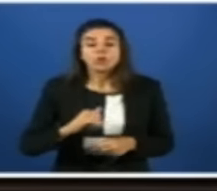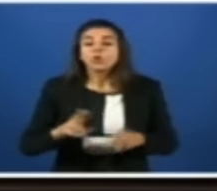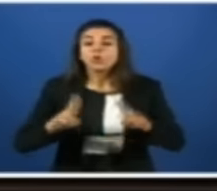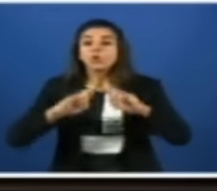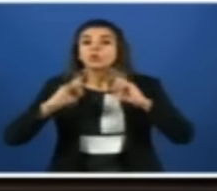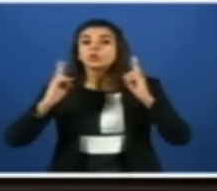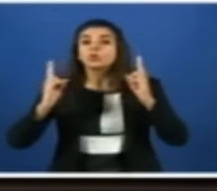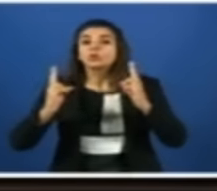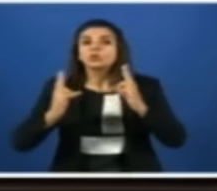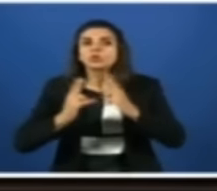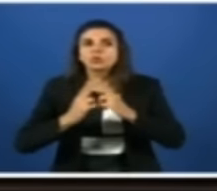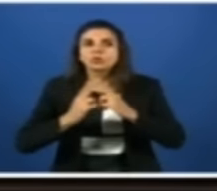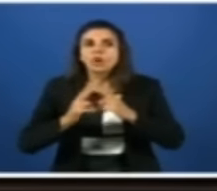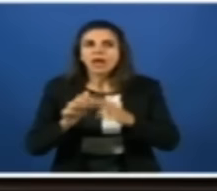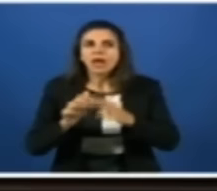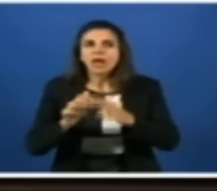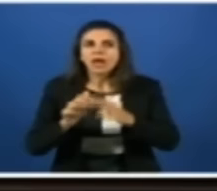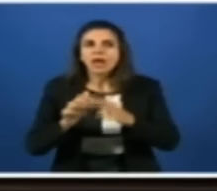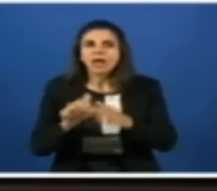Dünya Süper Spor